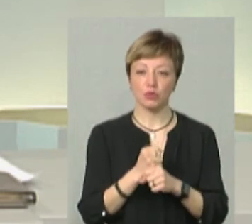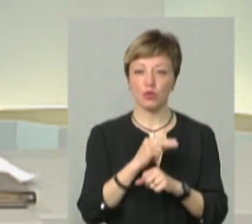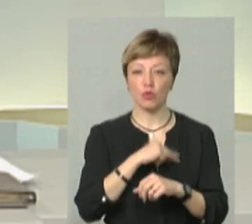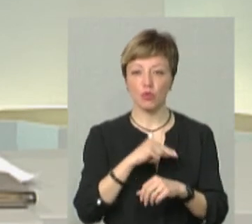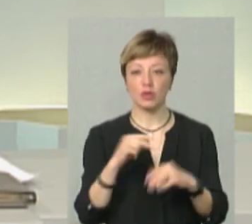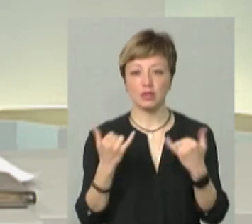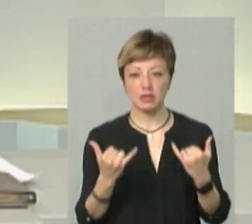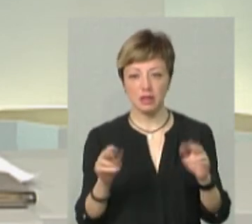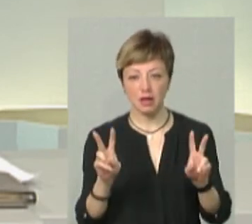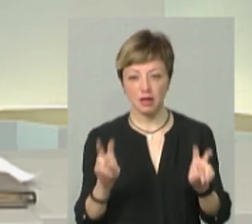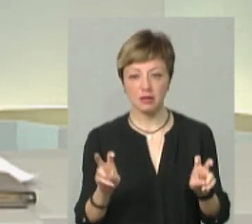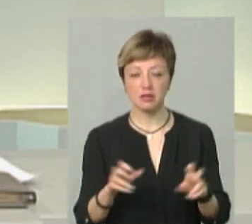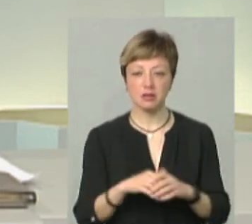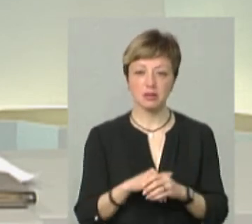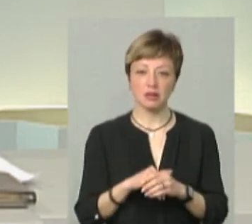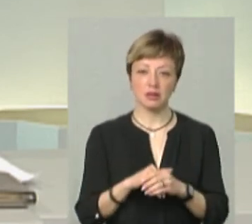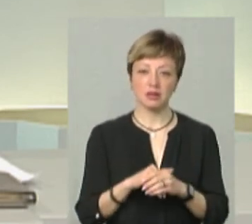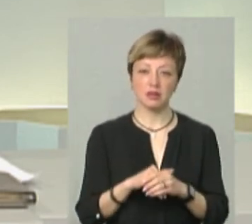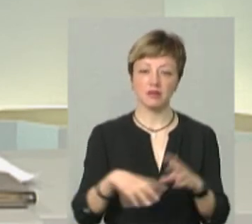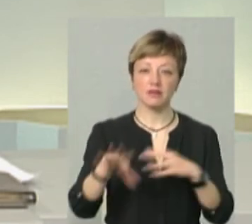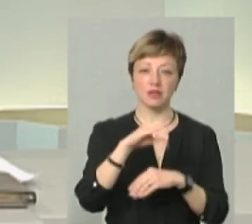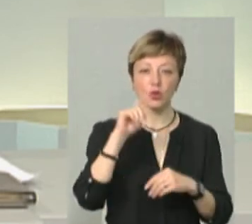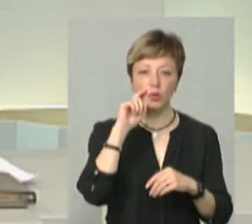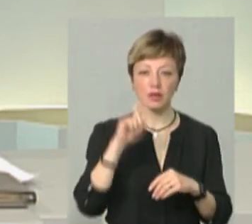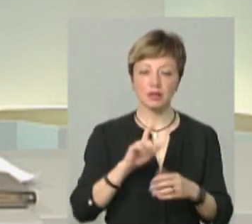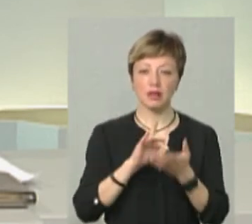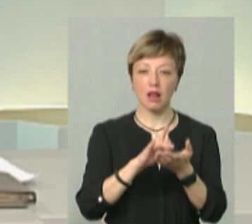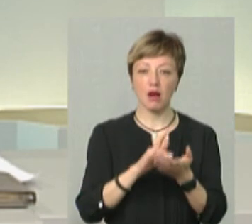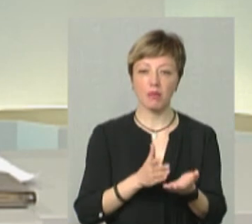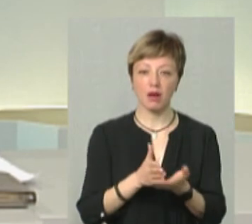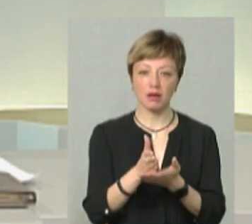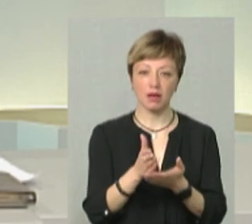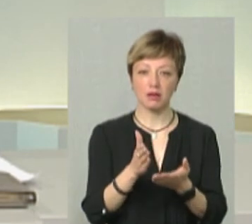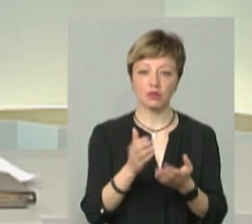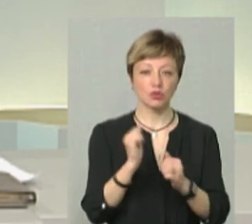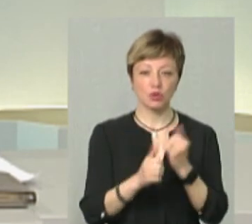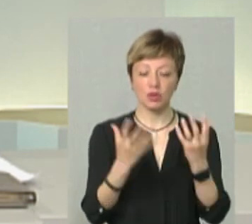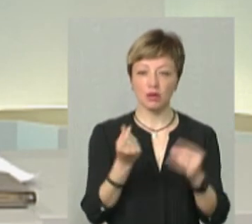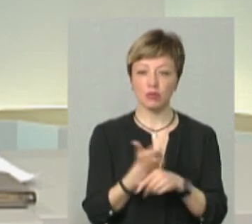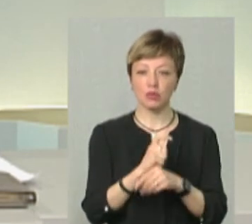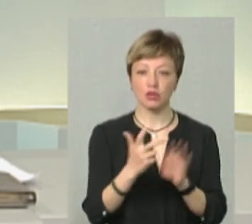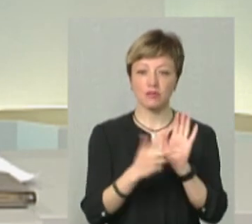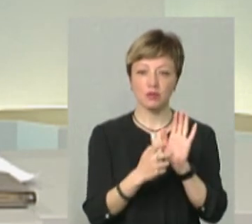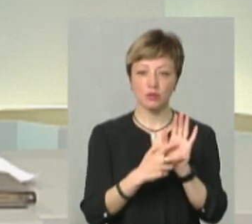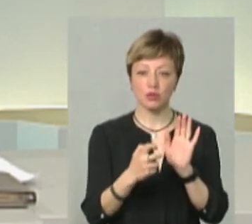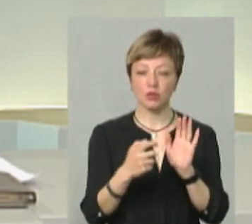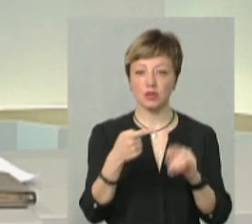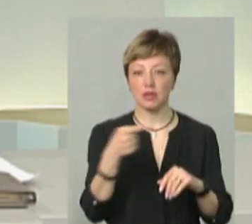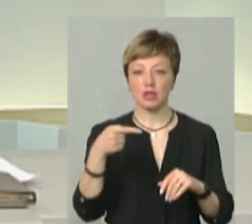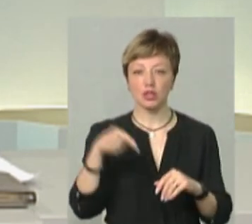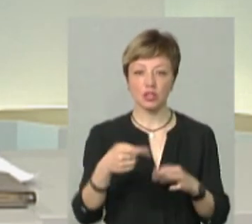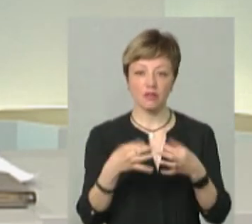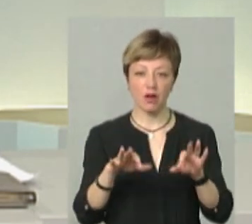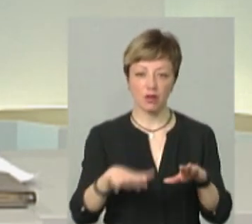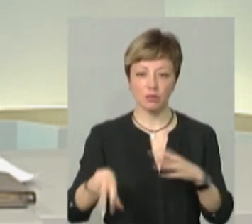робота зараз, там є всеукраїнський такий телеграм-канал, ну, там щодня більше 800 тисяч вакансій